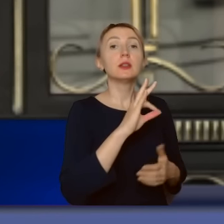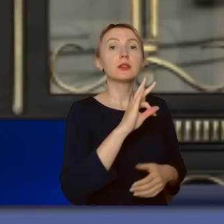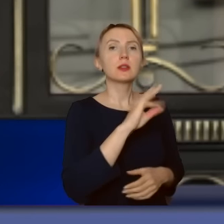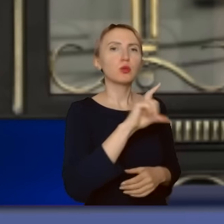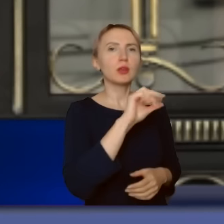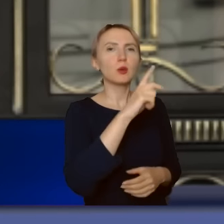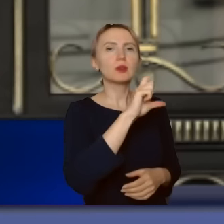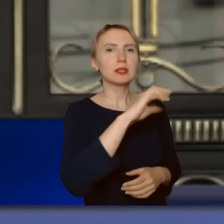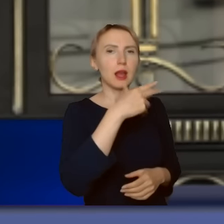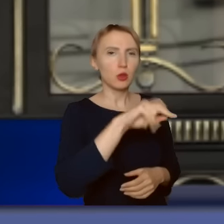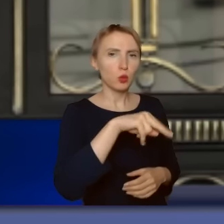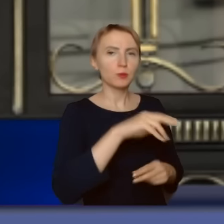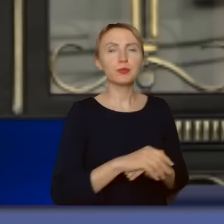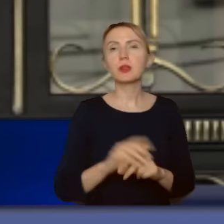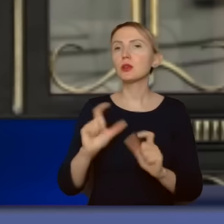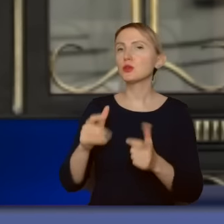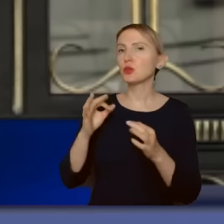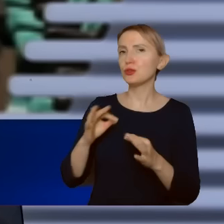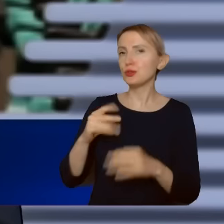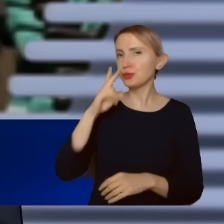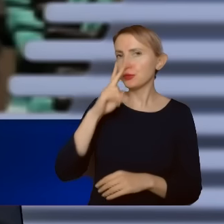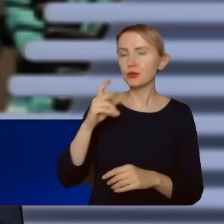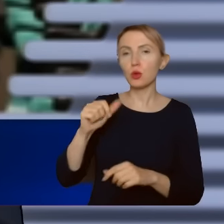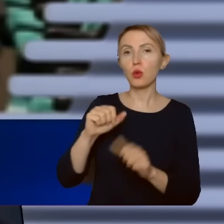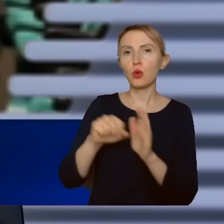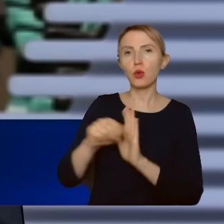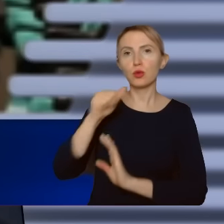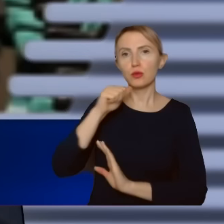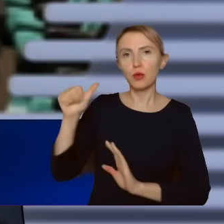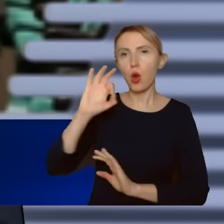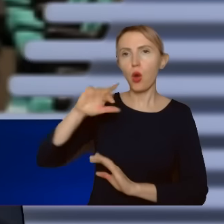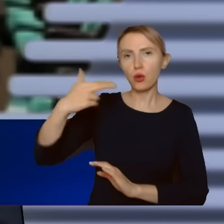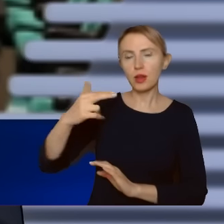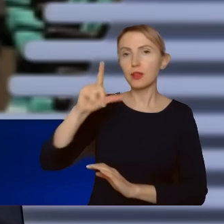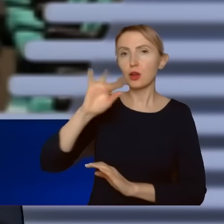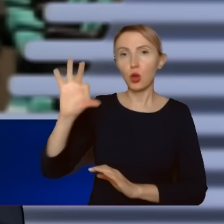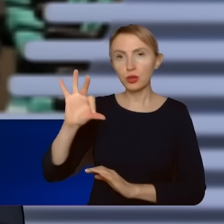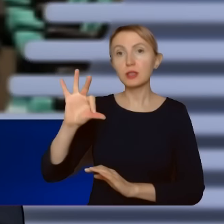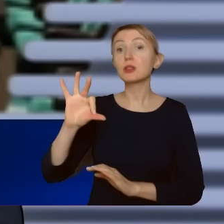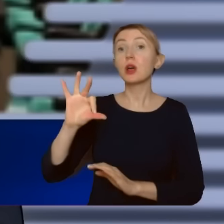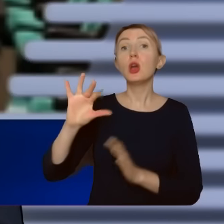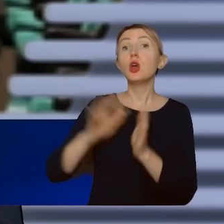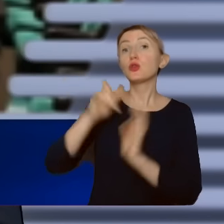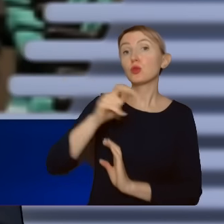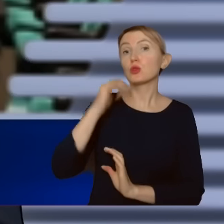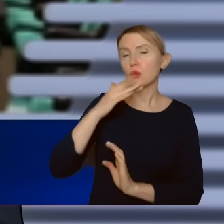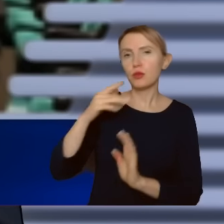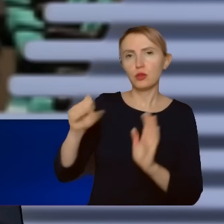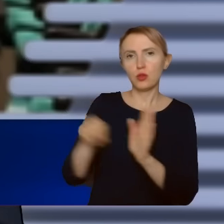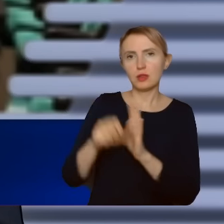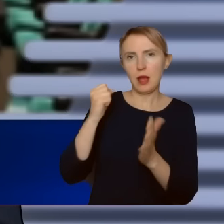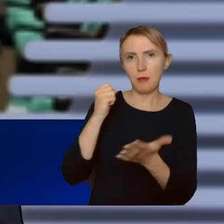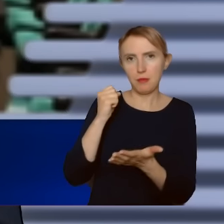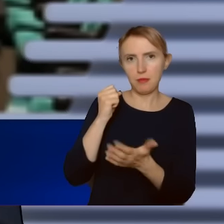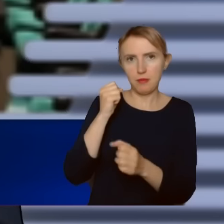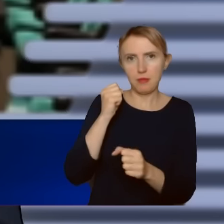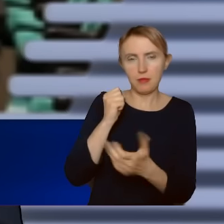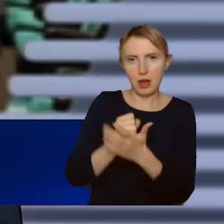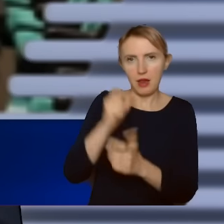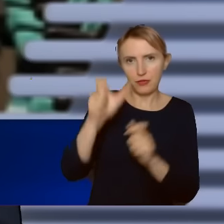Trybunału Stanu, oczywiście. I to, co jeszcze dzisiaj wybrzmiewa też od wczoraj, czyli fuzja Orlenu i Lotosu. Donald Tusk mówi, to jest misja dla prawników, żeby znaleźć podstawy